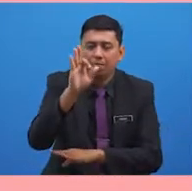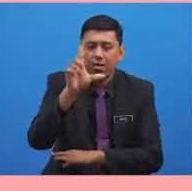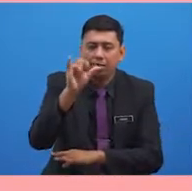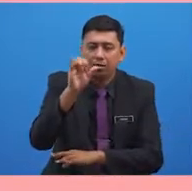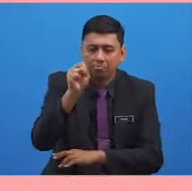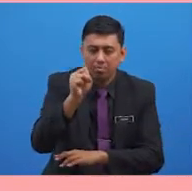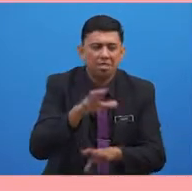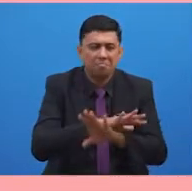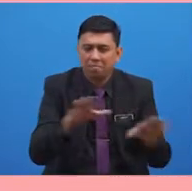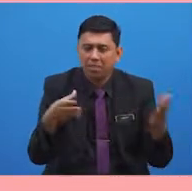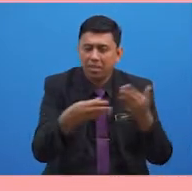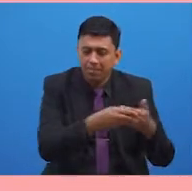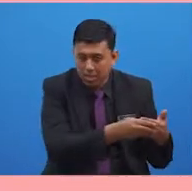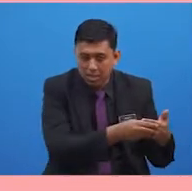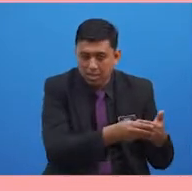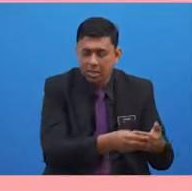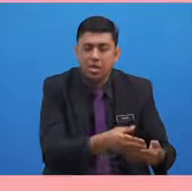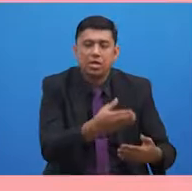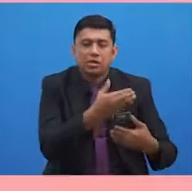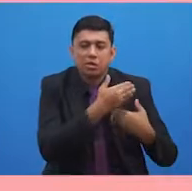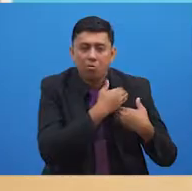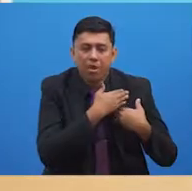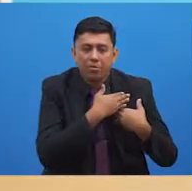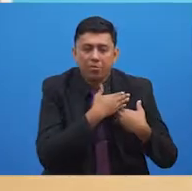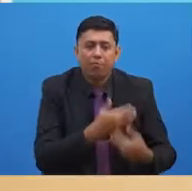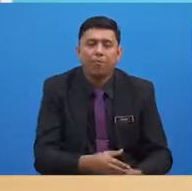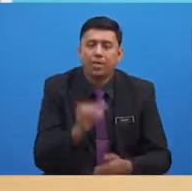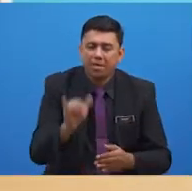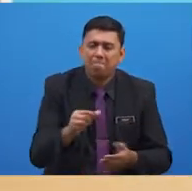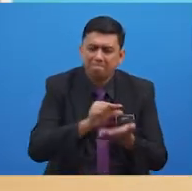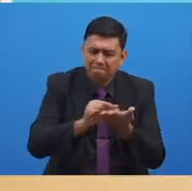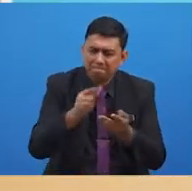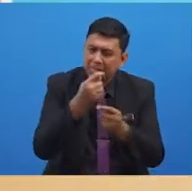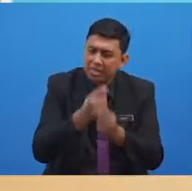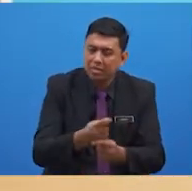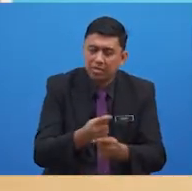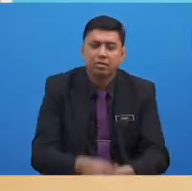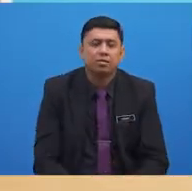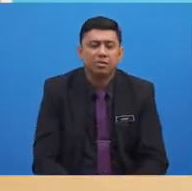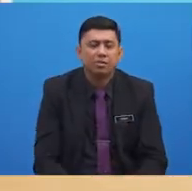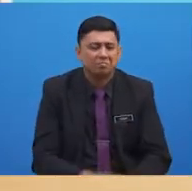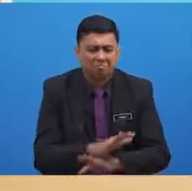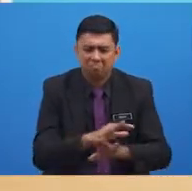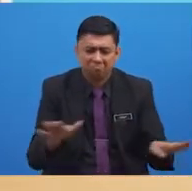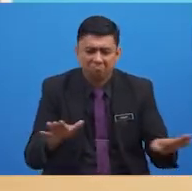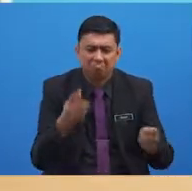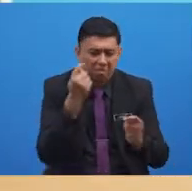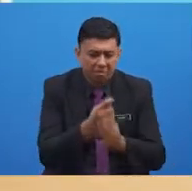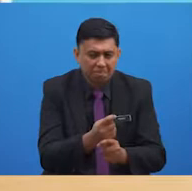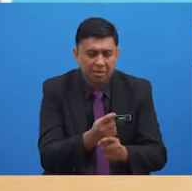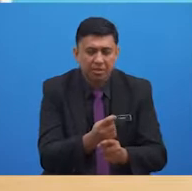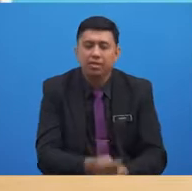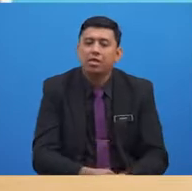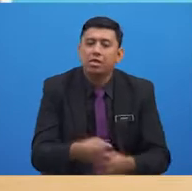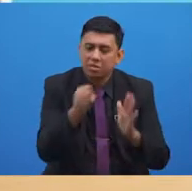Keenam, tidak memegang jawatan bergaji tetap. Sekiranya calon tidak menepati syarat-syarat